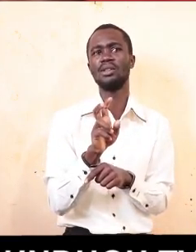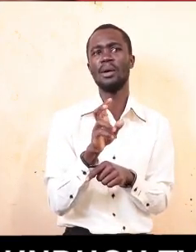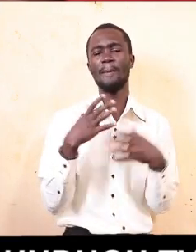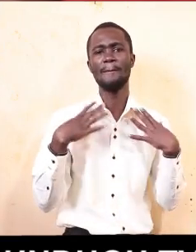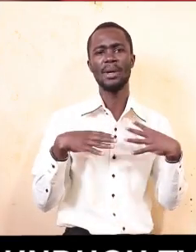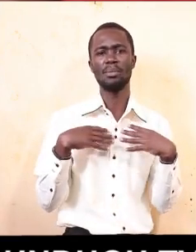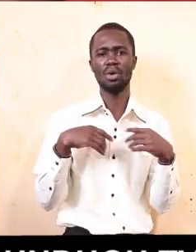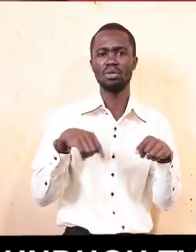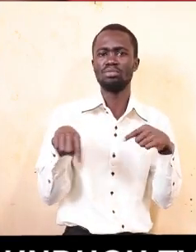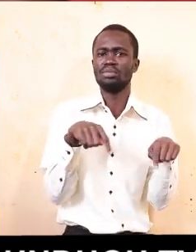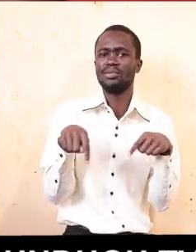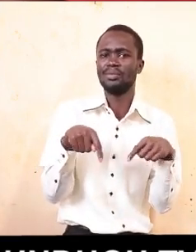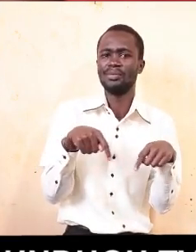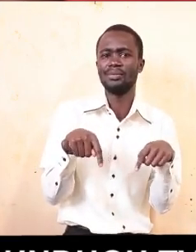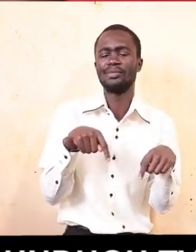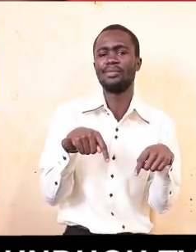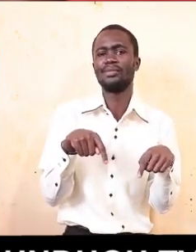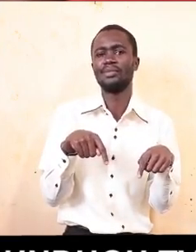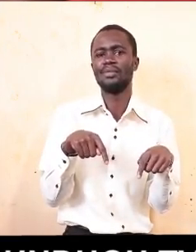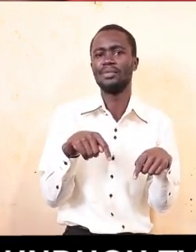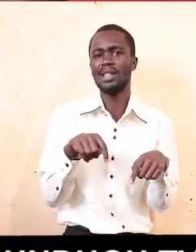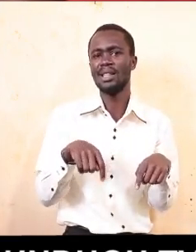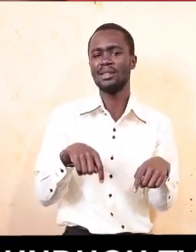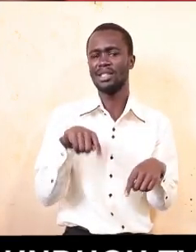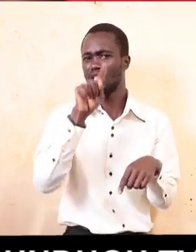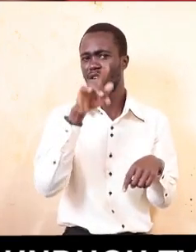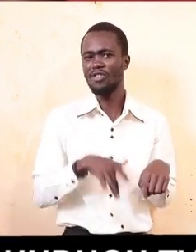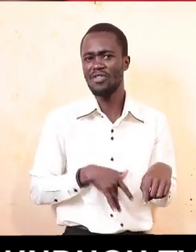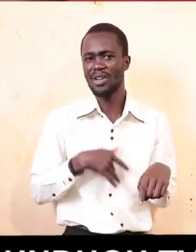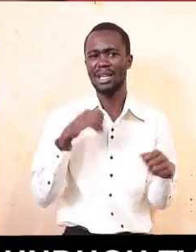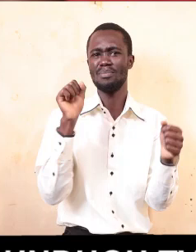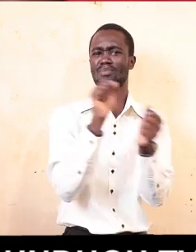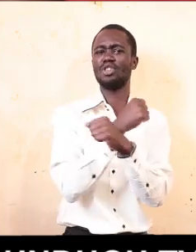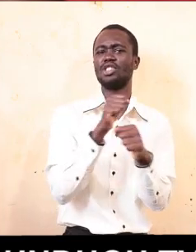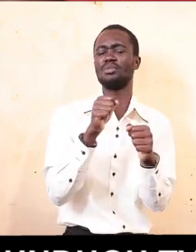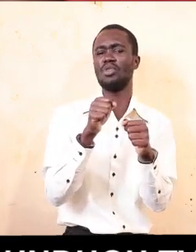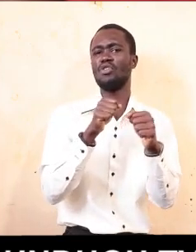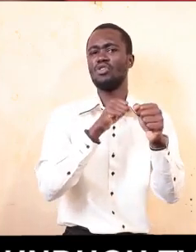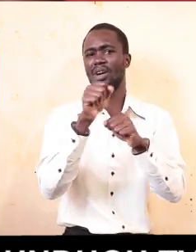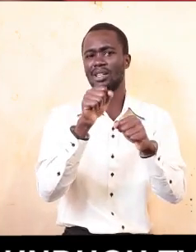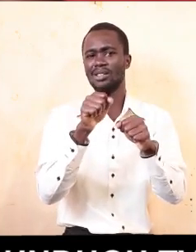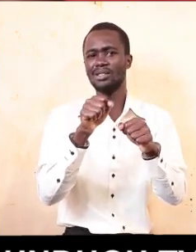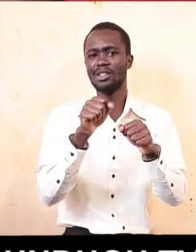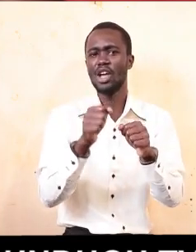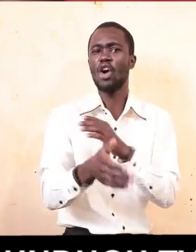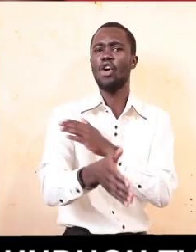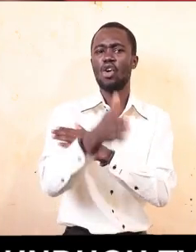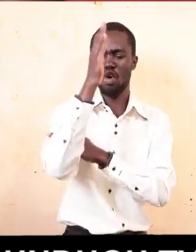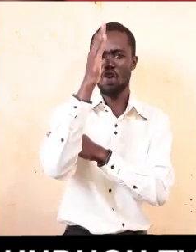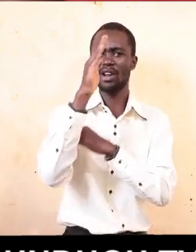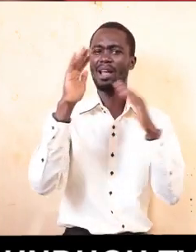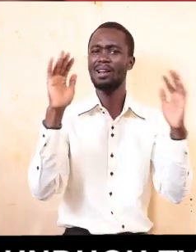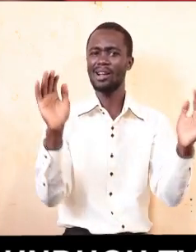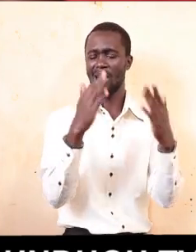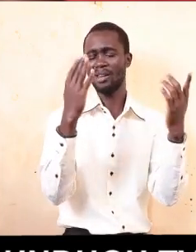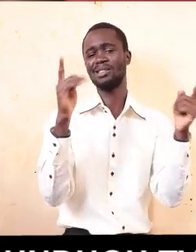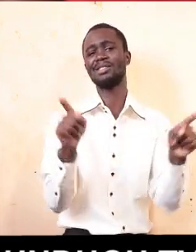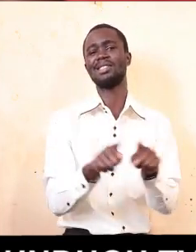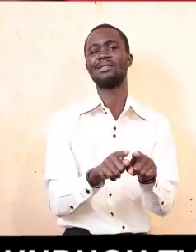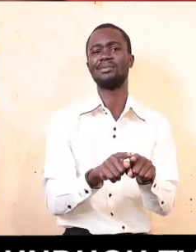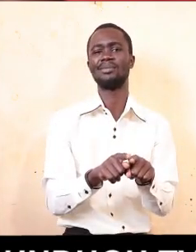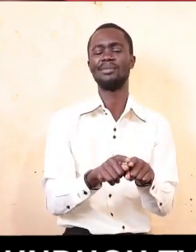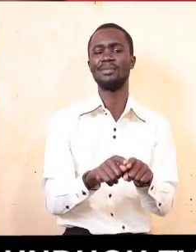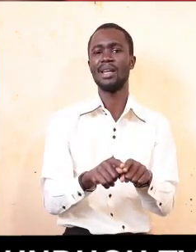wanatetemeka, ni kama wanajiona hawawezi vita. Anawatia moyo wakati hata kama